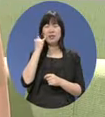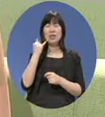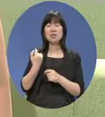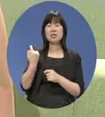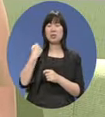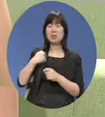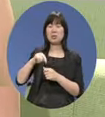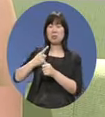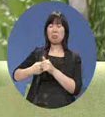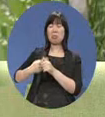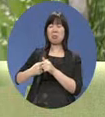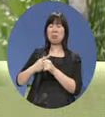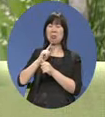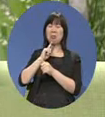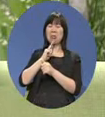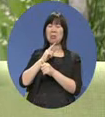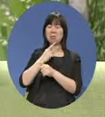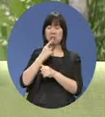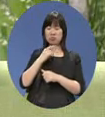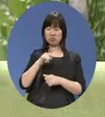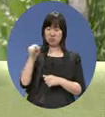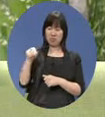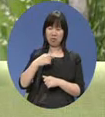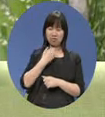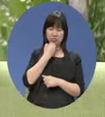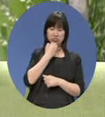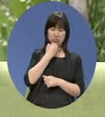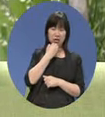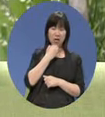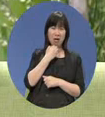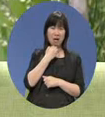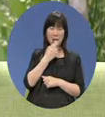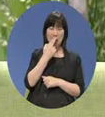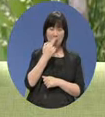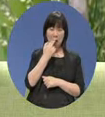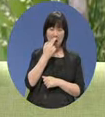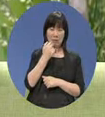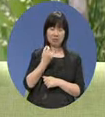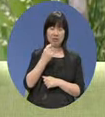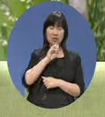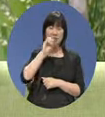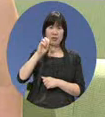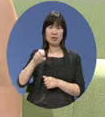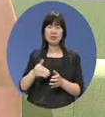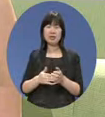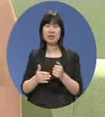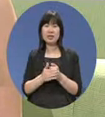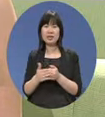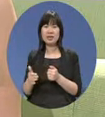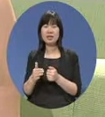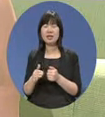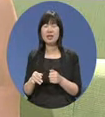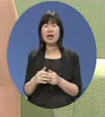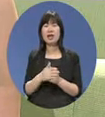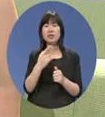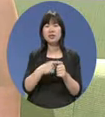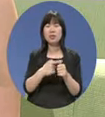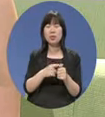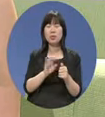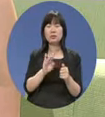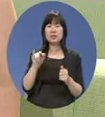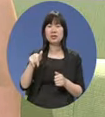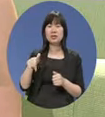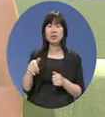되게 욕해요. 흉봐요. 엄마를 엄마가 미조래, 미조래, 유치해, 막 이런 거 하거든요. 그래서 욕과 비서고는 결코 좋은 게